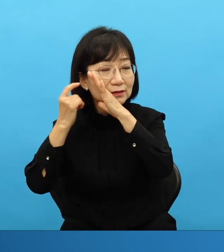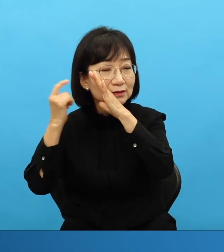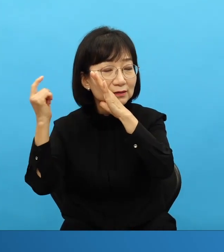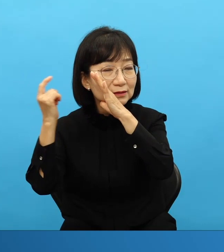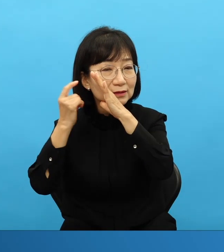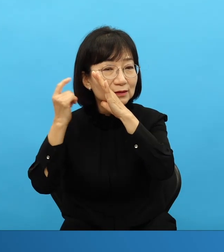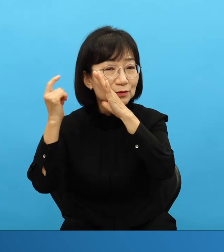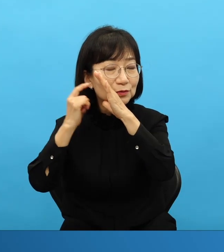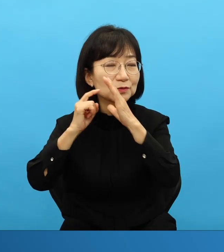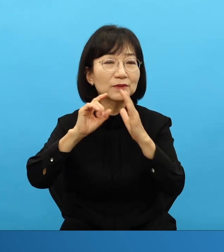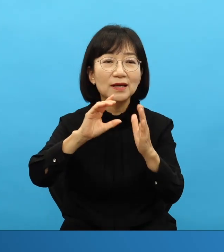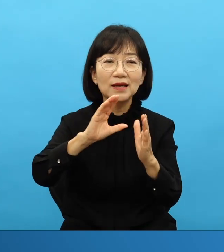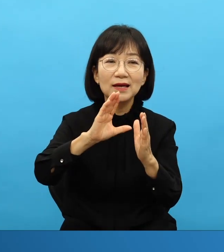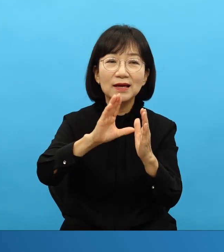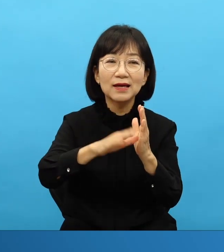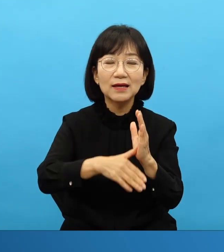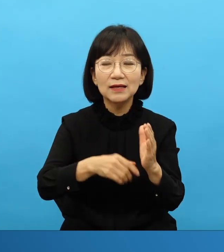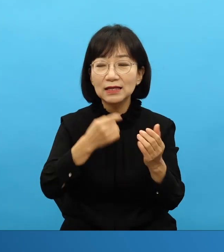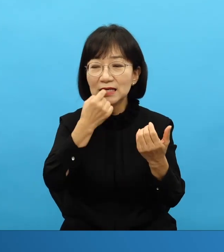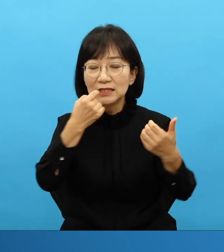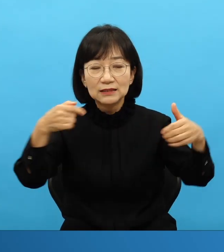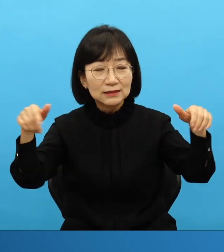음성을 듣는 중에